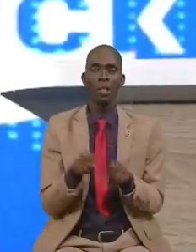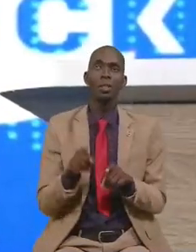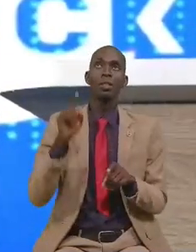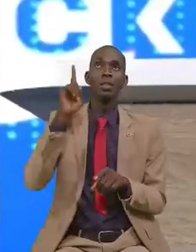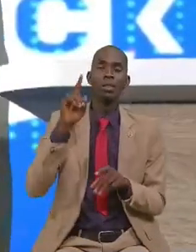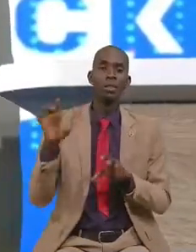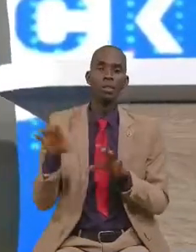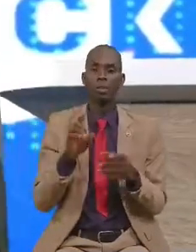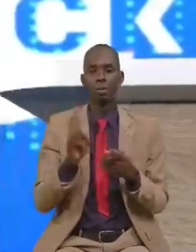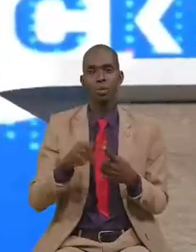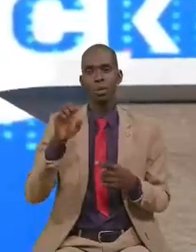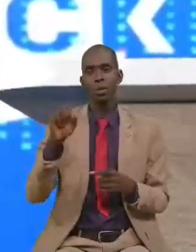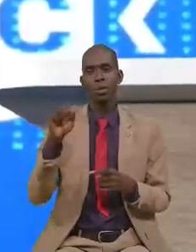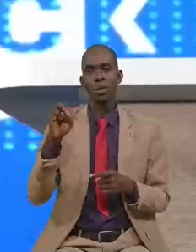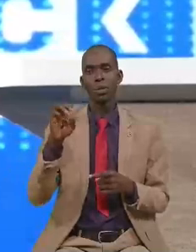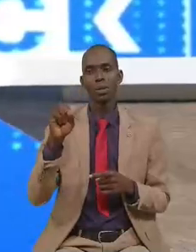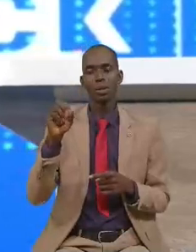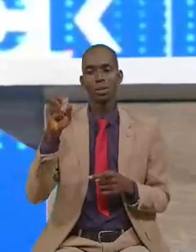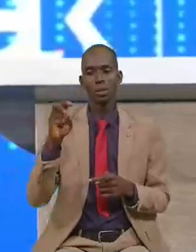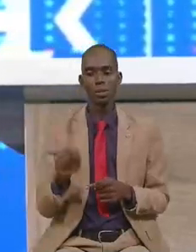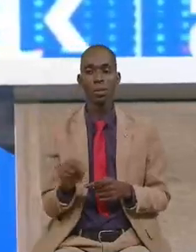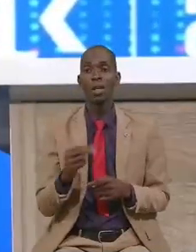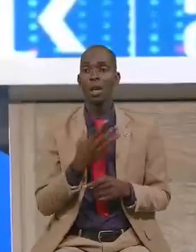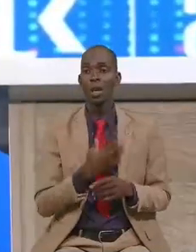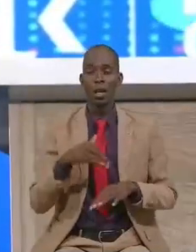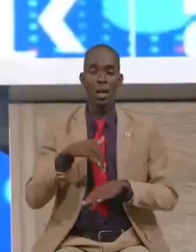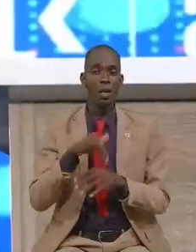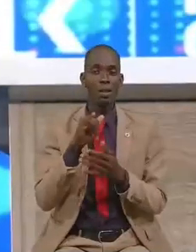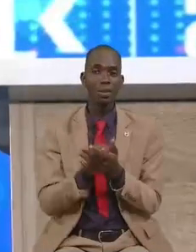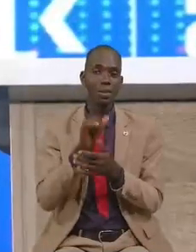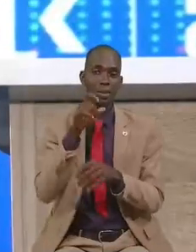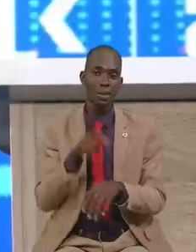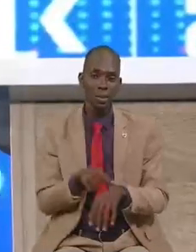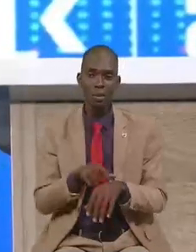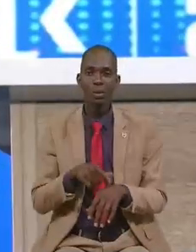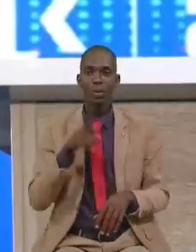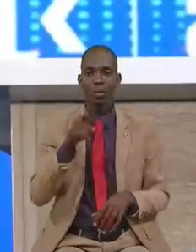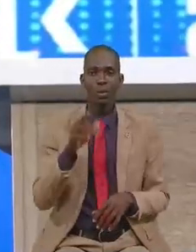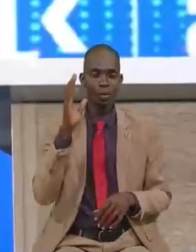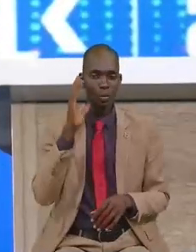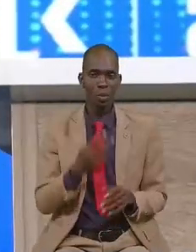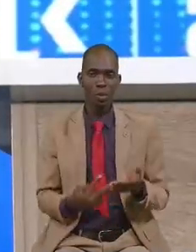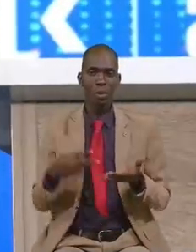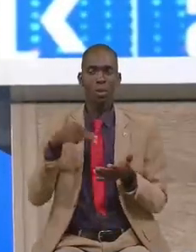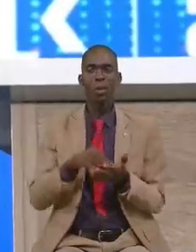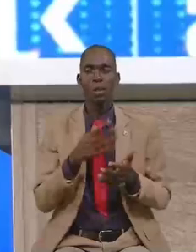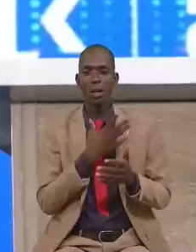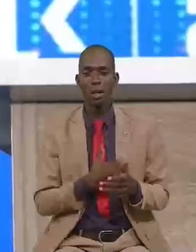Samson. Et en ce moment-là, tu dois te lever et